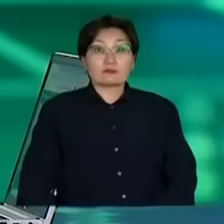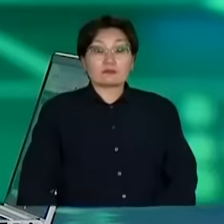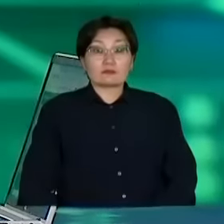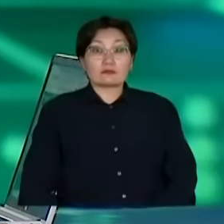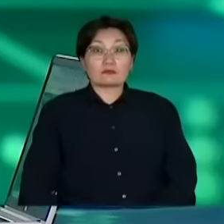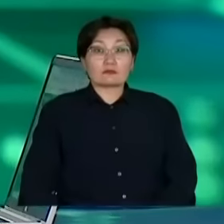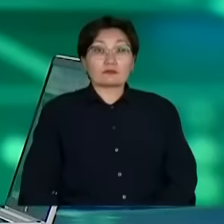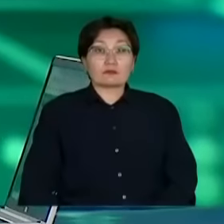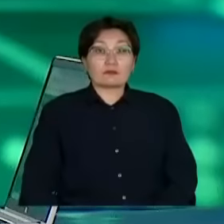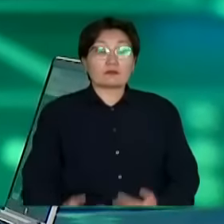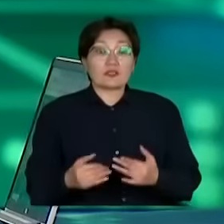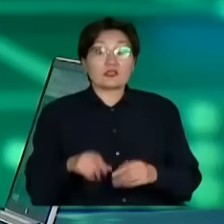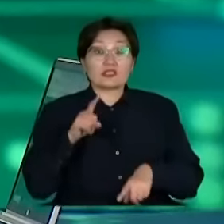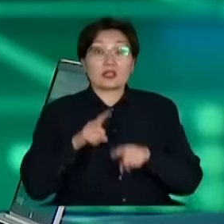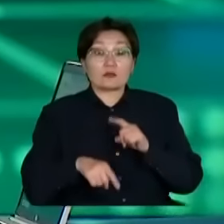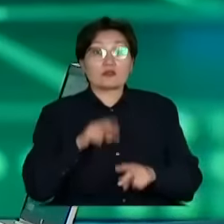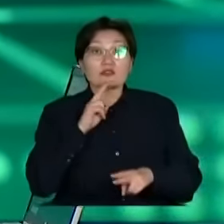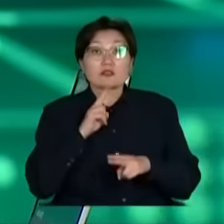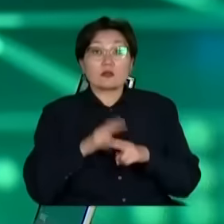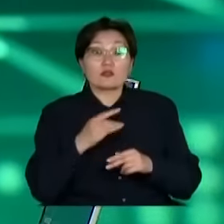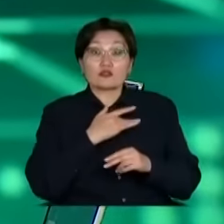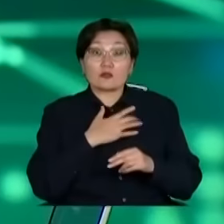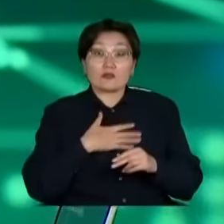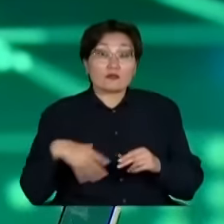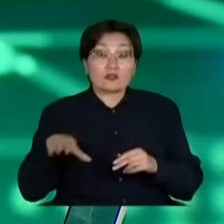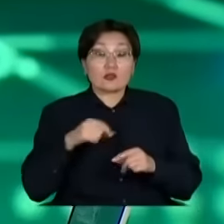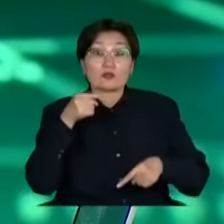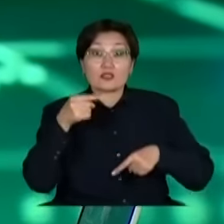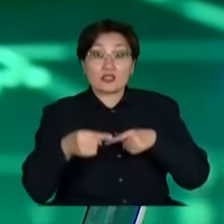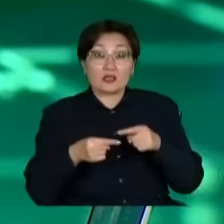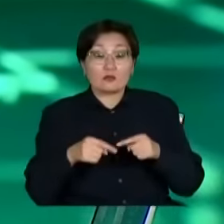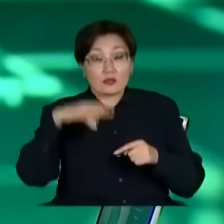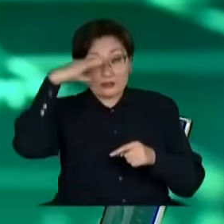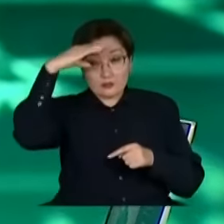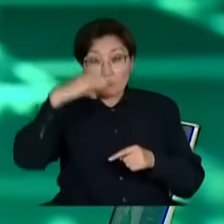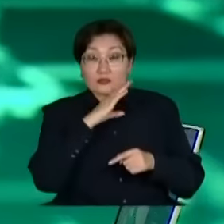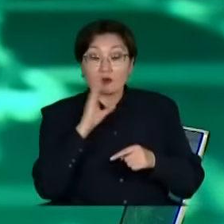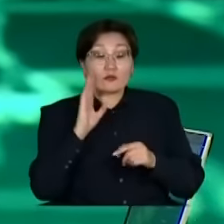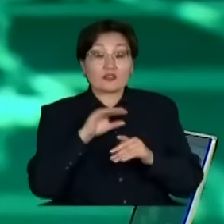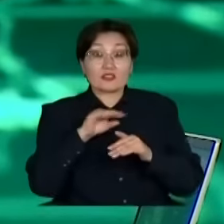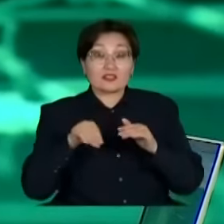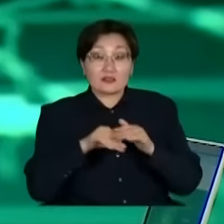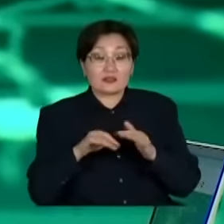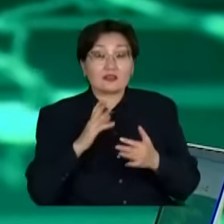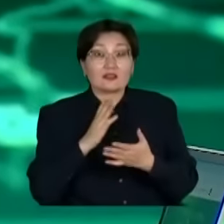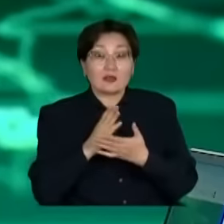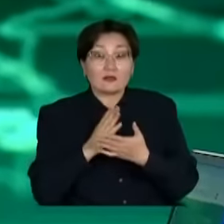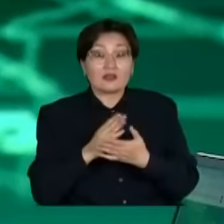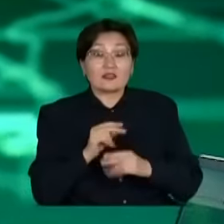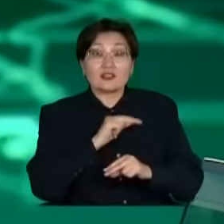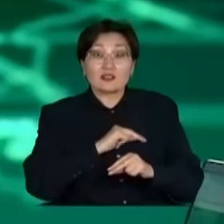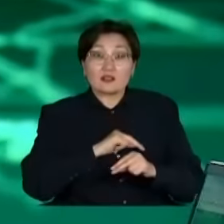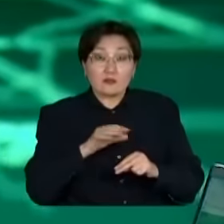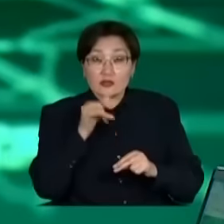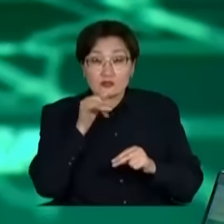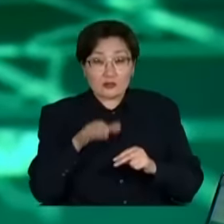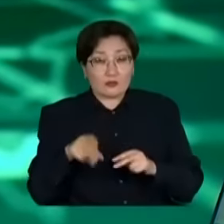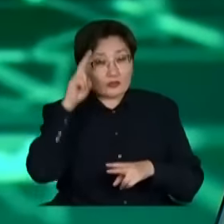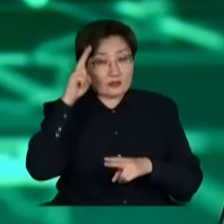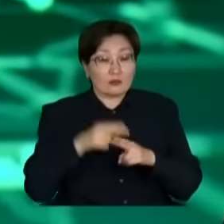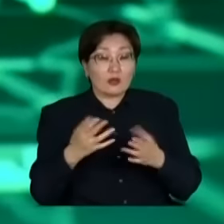телеканал родная сестра присвоила ВС наследство родителей скрыв наличие недееспособного брата полученному